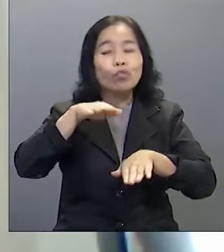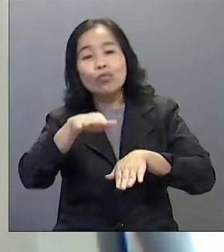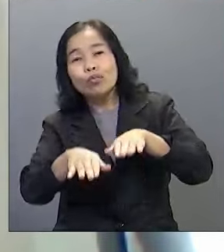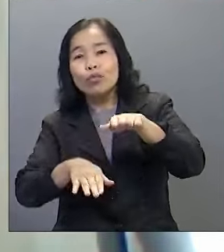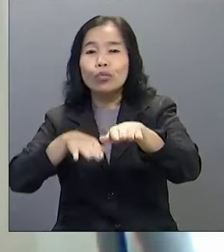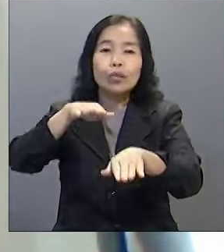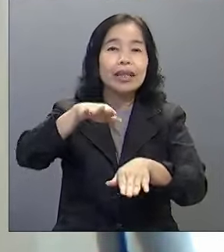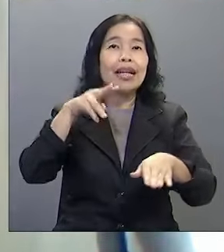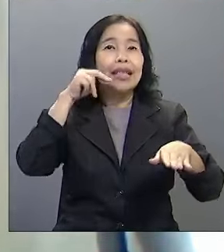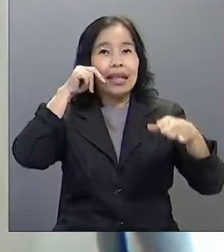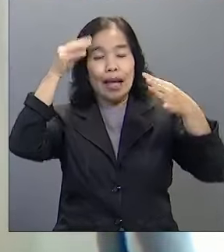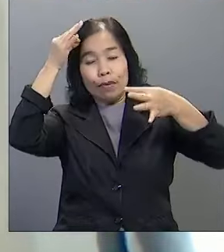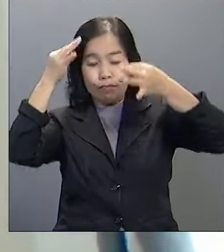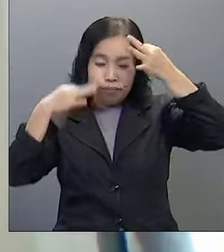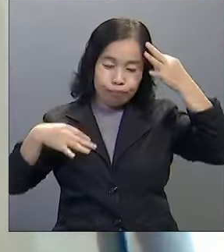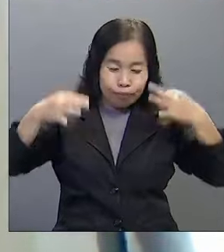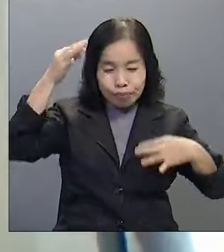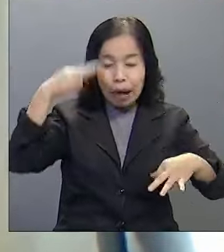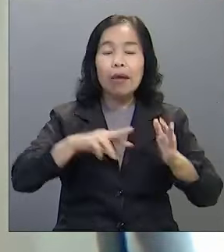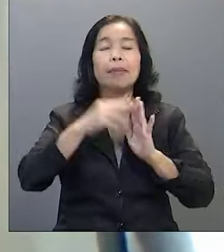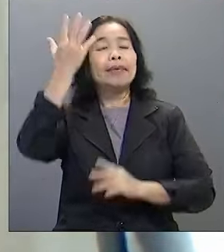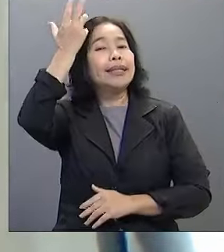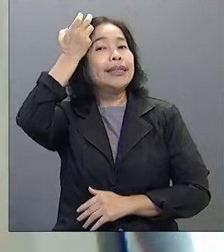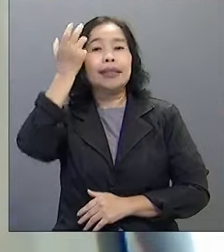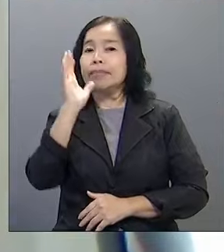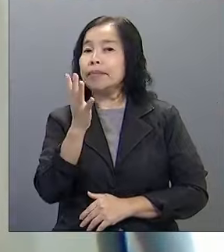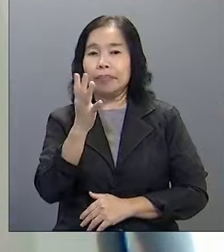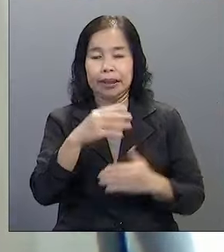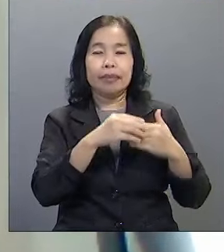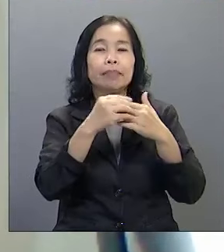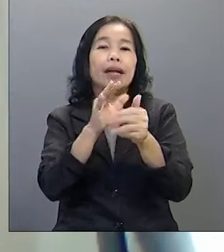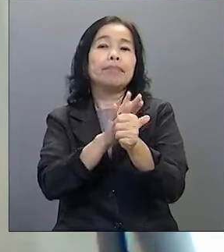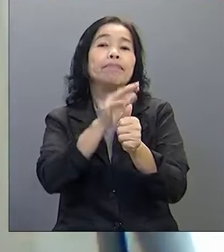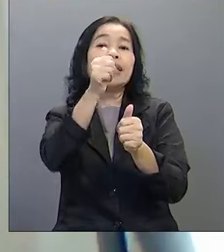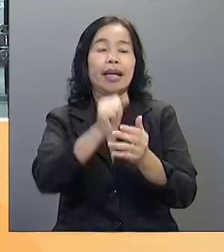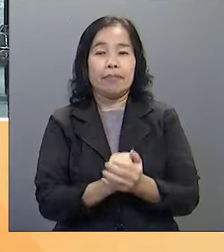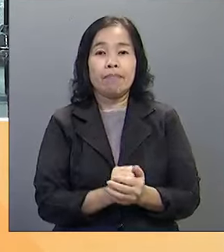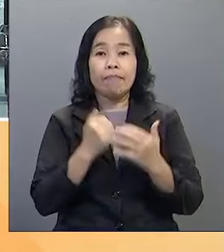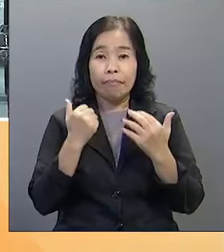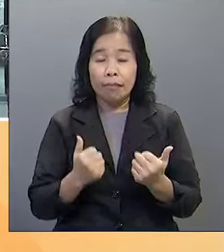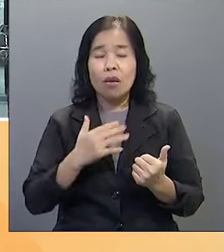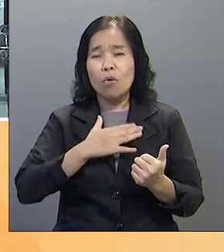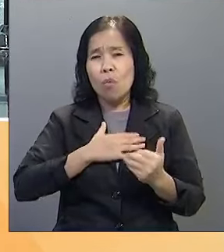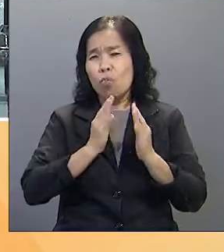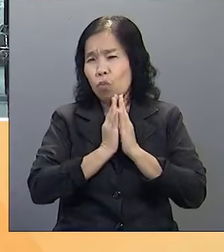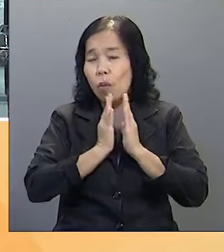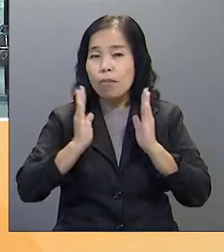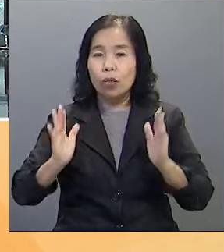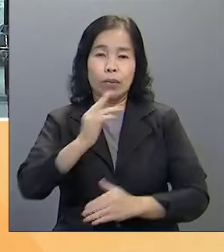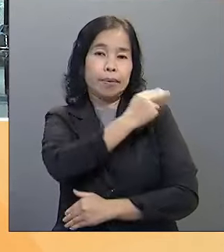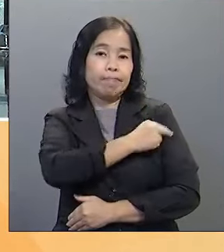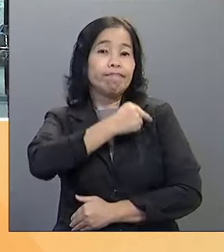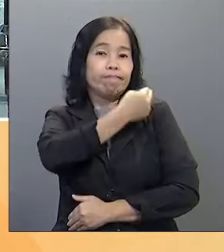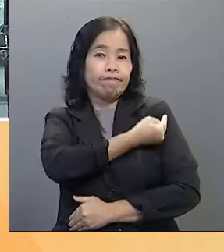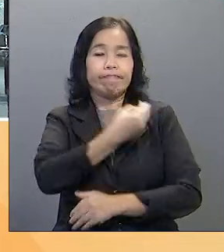หงื่อออกนี่ก็หายเครียดแล้วครับผมคร ับ ครับครับก็เป็นกำลังใจให้แล้ววันนี้ทางรายการต้องขอขอบพระคุณนะครับอาจารย์ป๊อปม